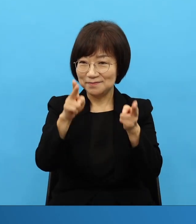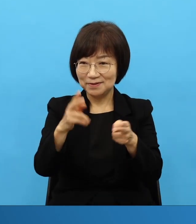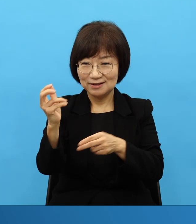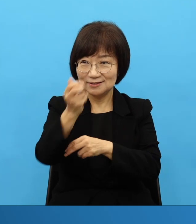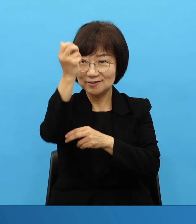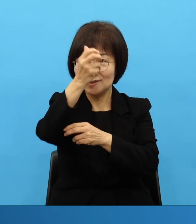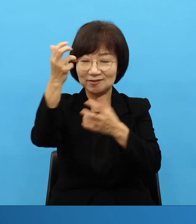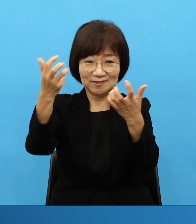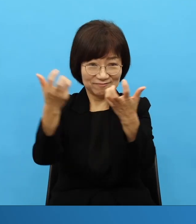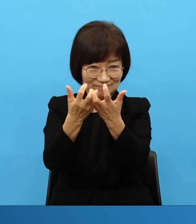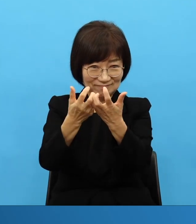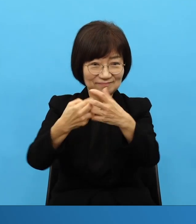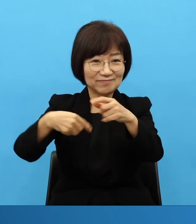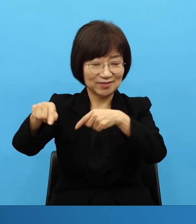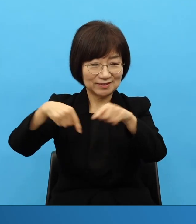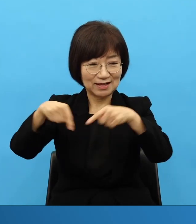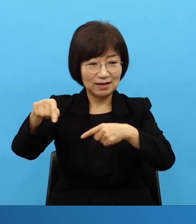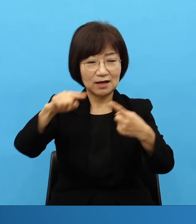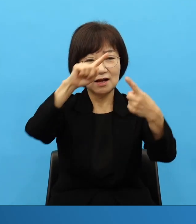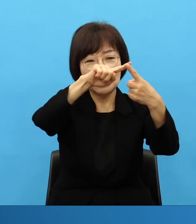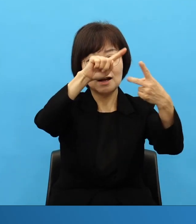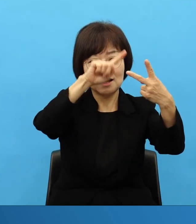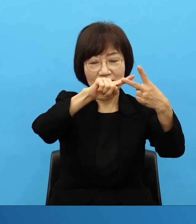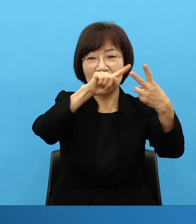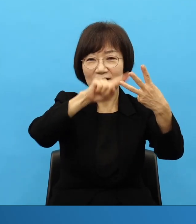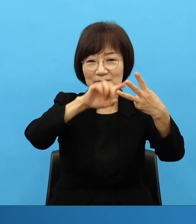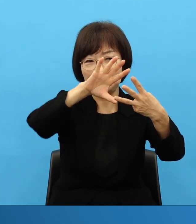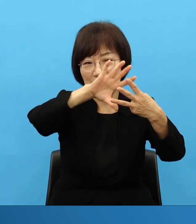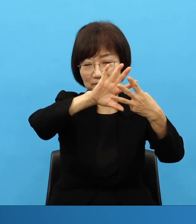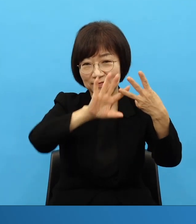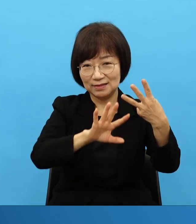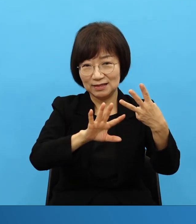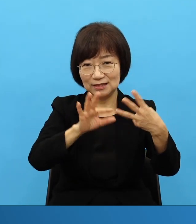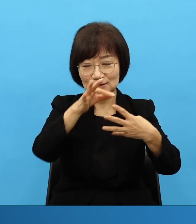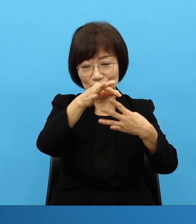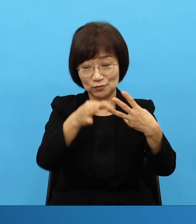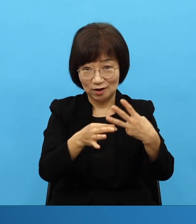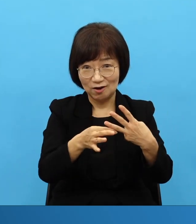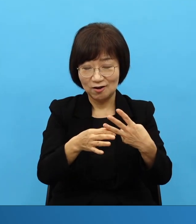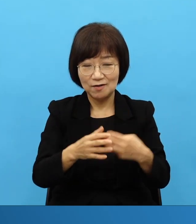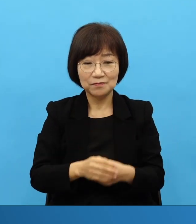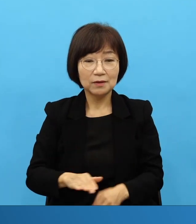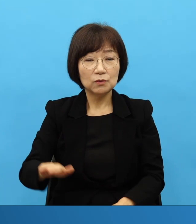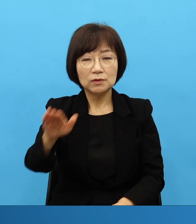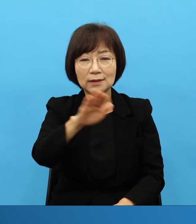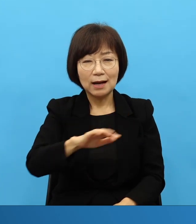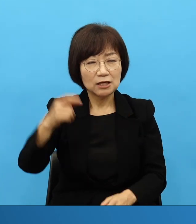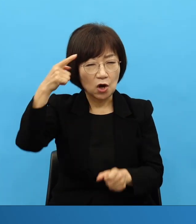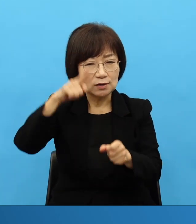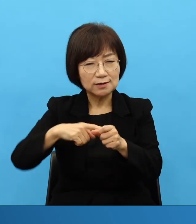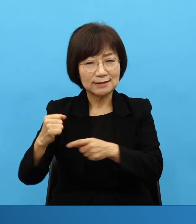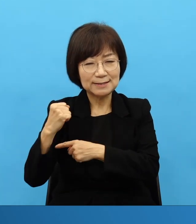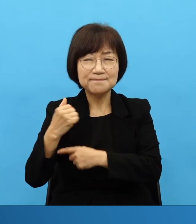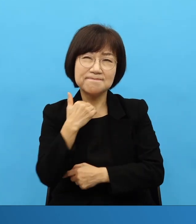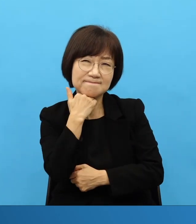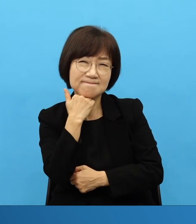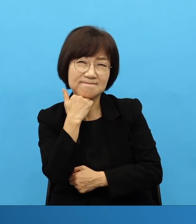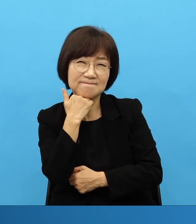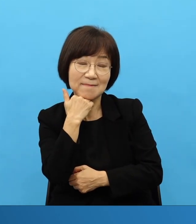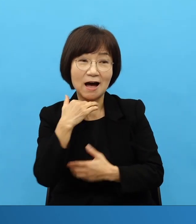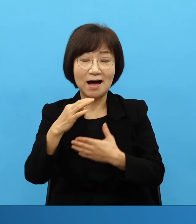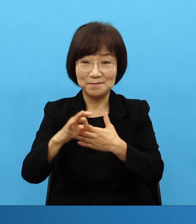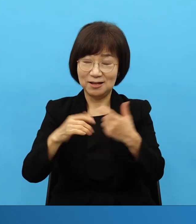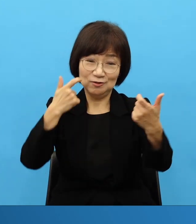세계. It is a spiritual realm that completely overturns and changes the order. 여러분이 영적인 힘을 진짜 꼭 기다리고 있으면 정확하게 응답